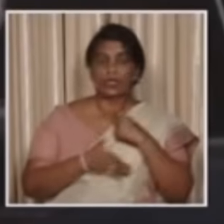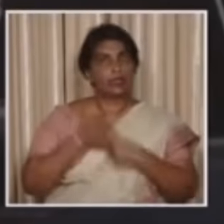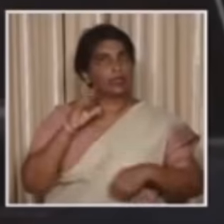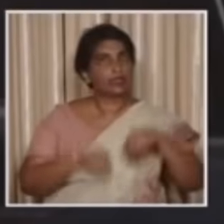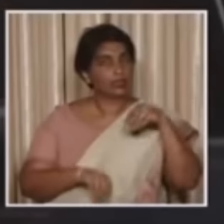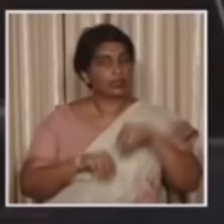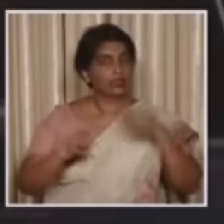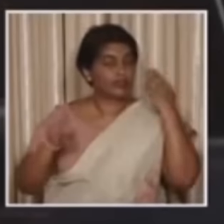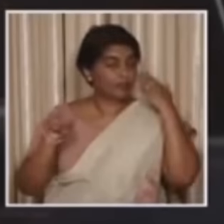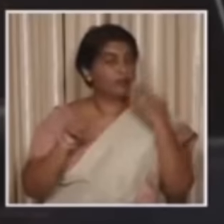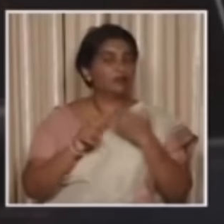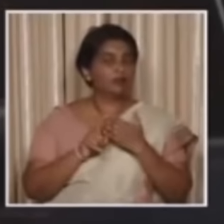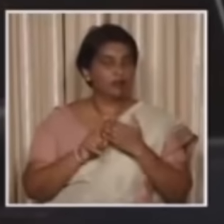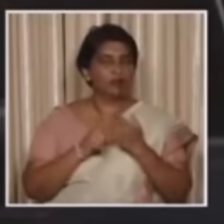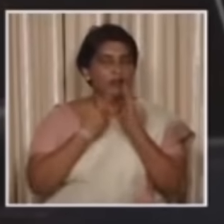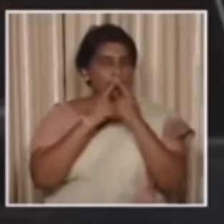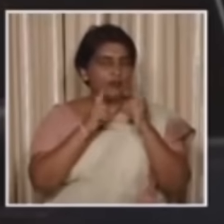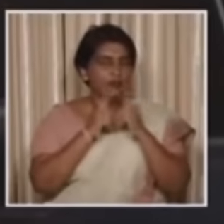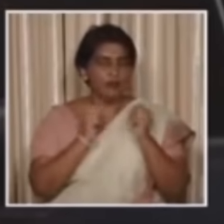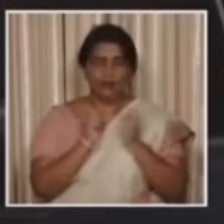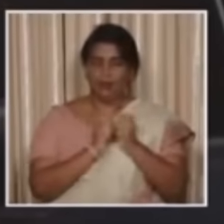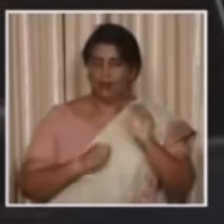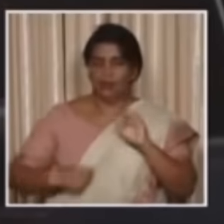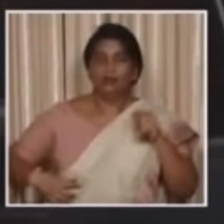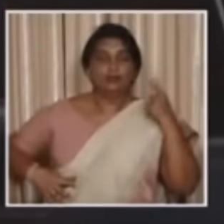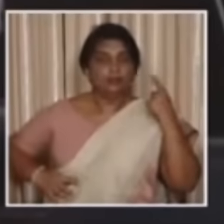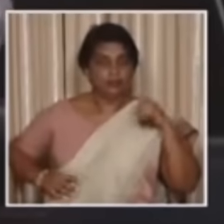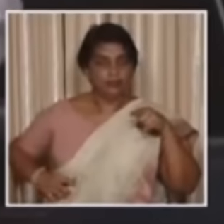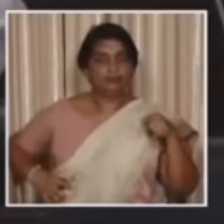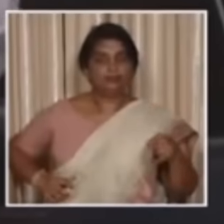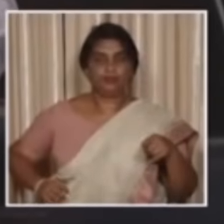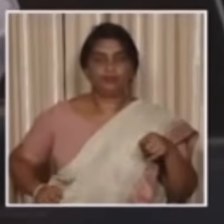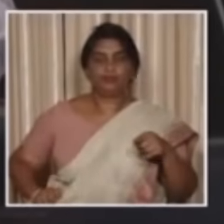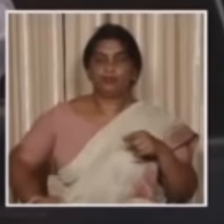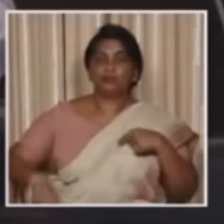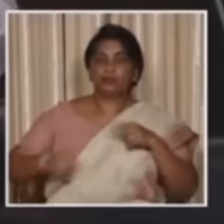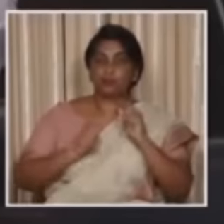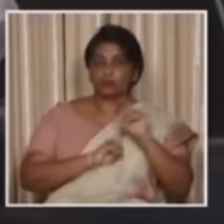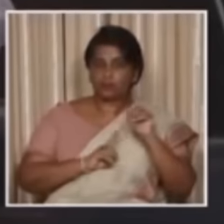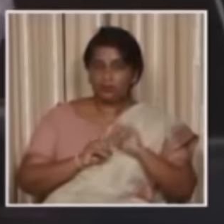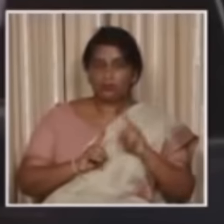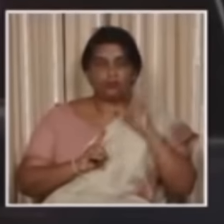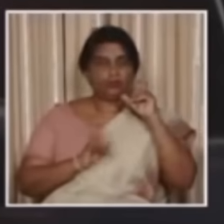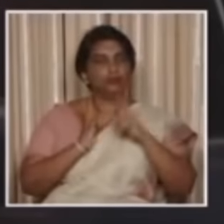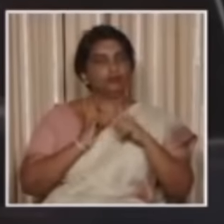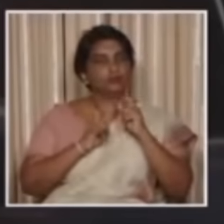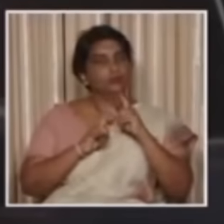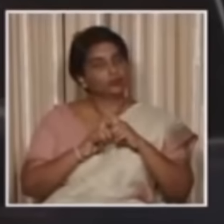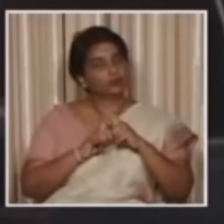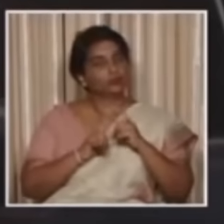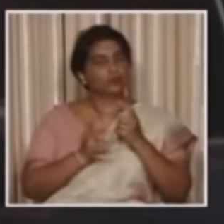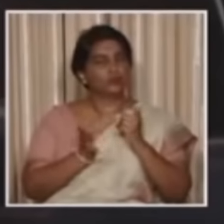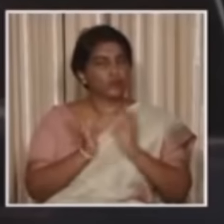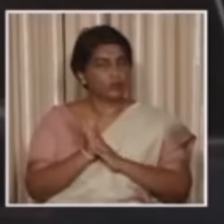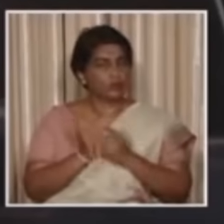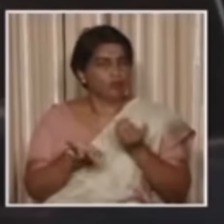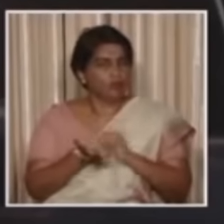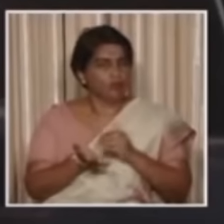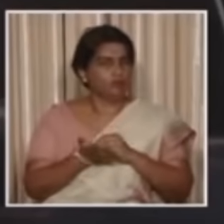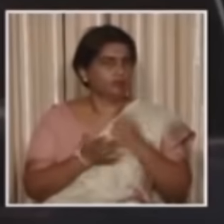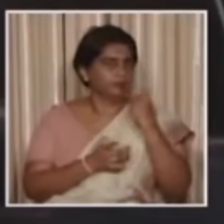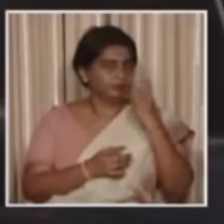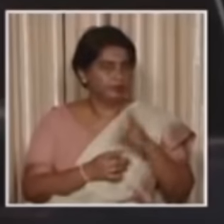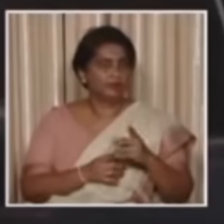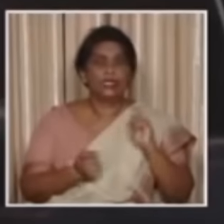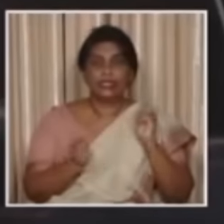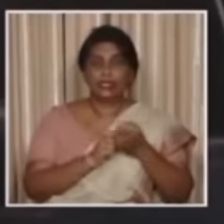देशपालने इलक्क करगन एक एक गेम गहन एनिसाम मे पार्लिमेंतुयेत कोप कमिटुयेत अवस्था गणनावकदिम